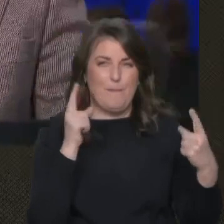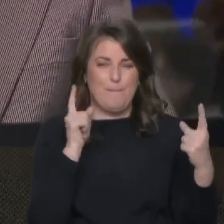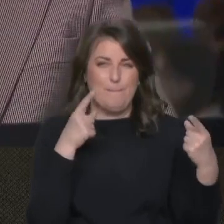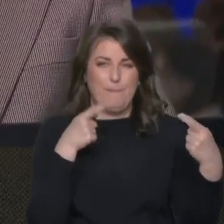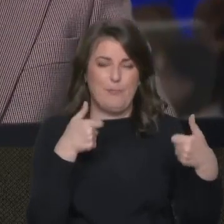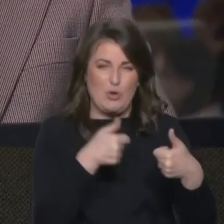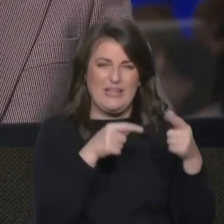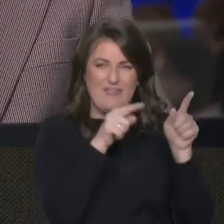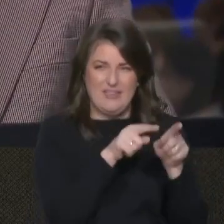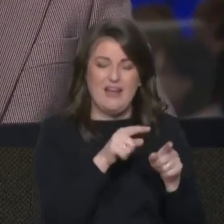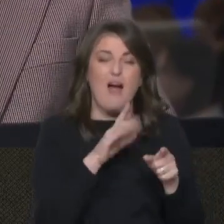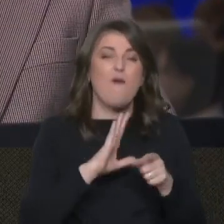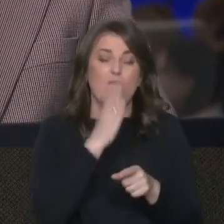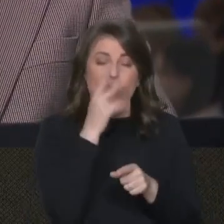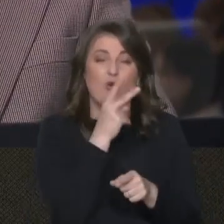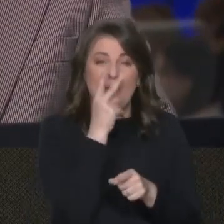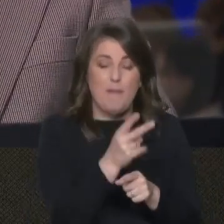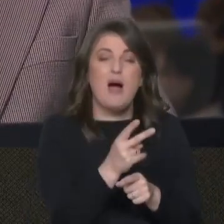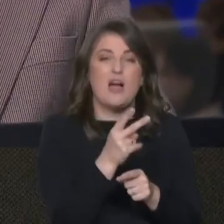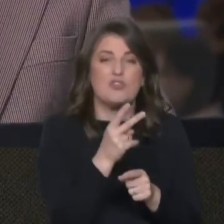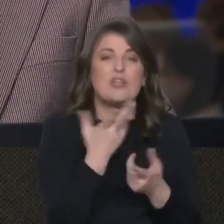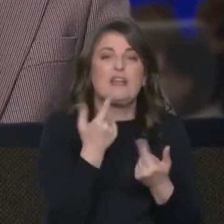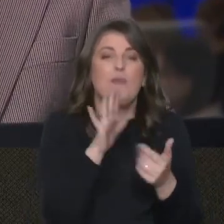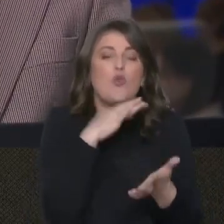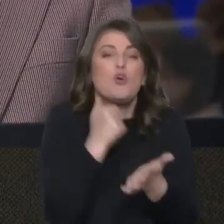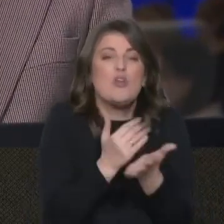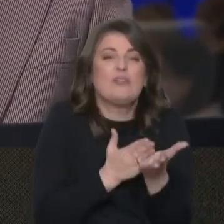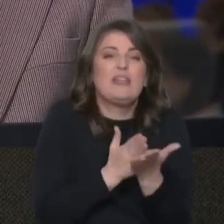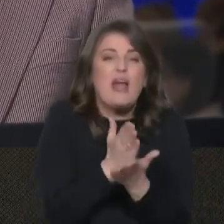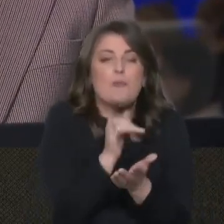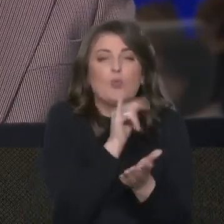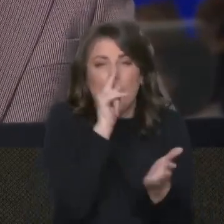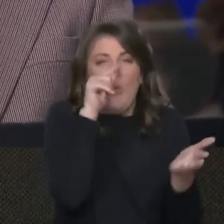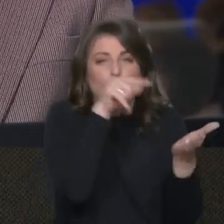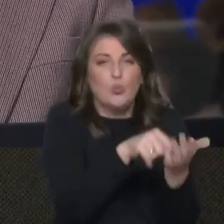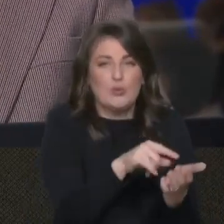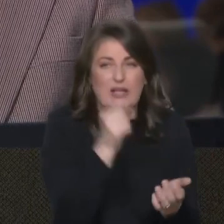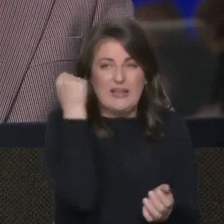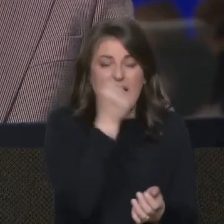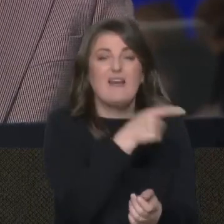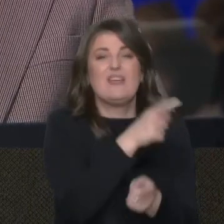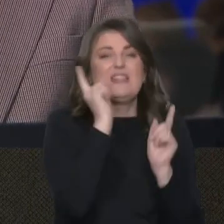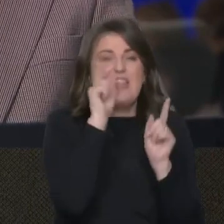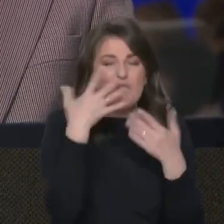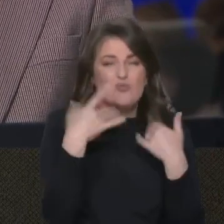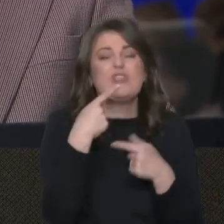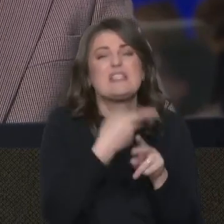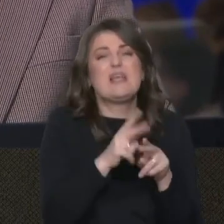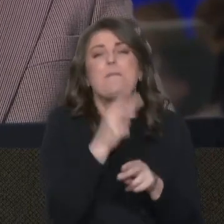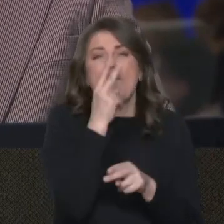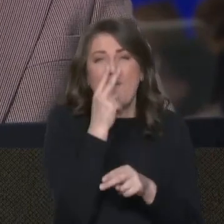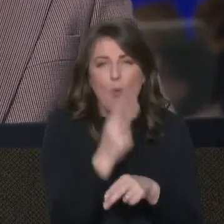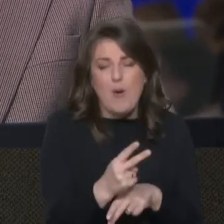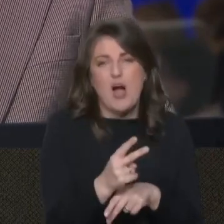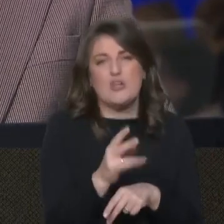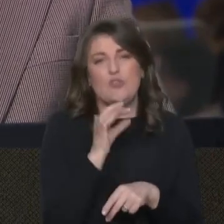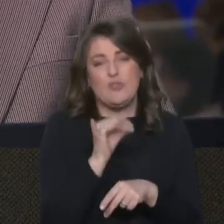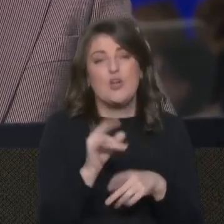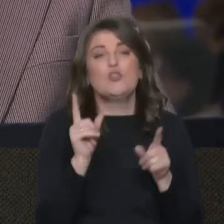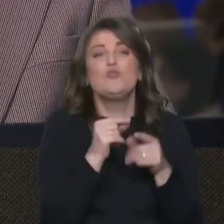Він розуміє, де буде основний напрямок удару. Він вже навіть він уже це побачив. І